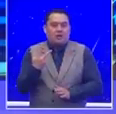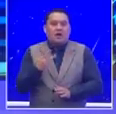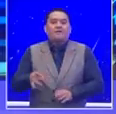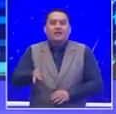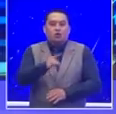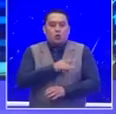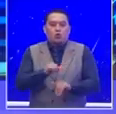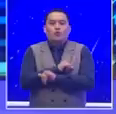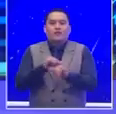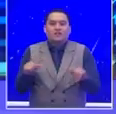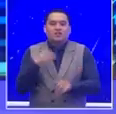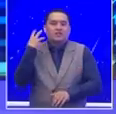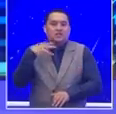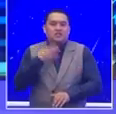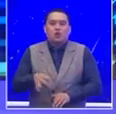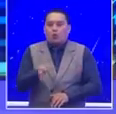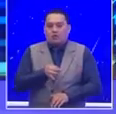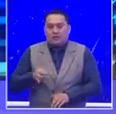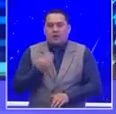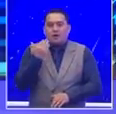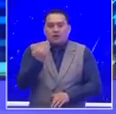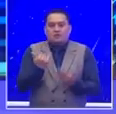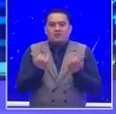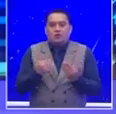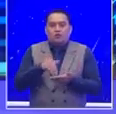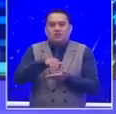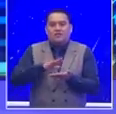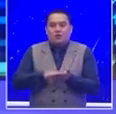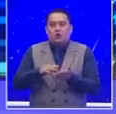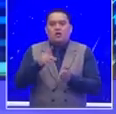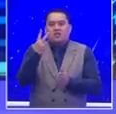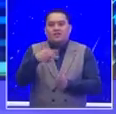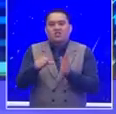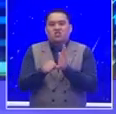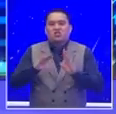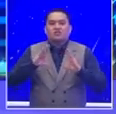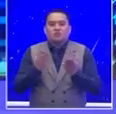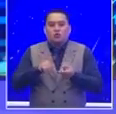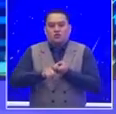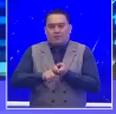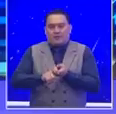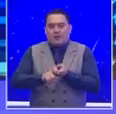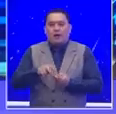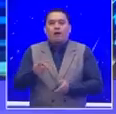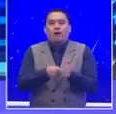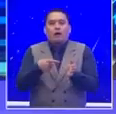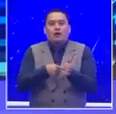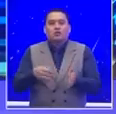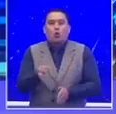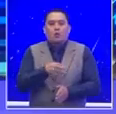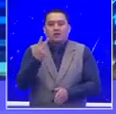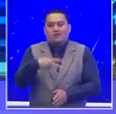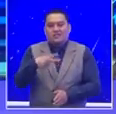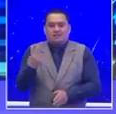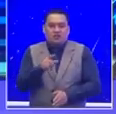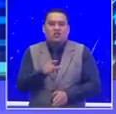регионов статистика стремительно растет в Кызылординской области. Там на сегодня зарегистрировано уже 26 инфицированных. В Карагандинской области